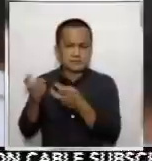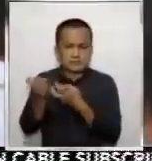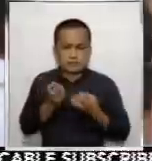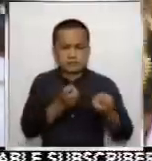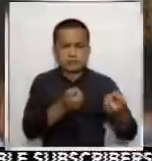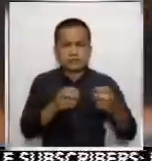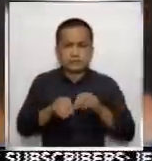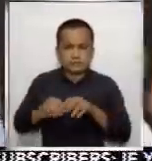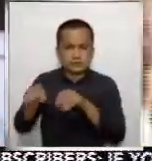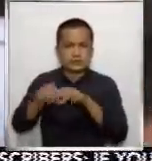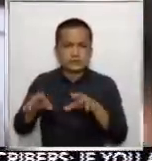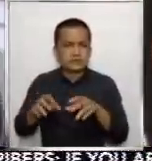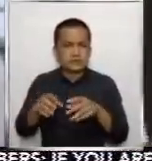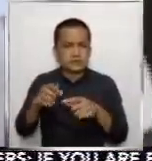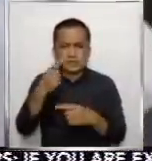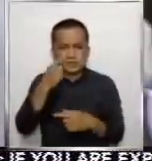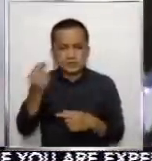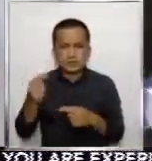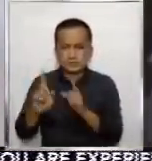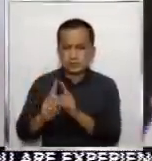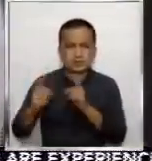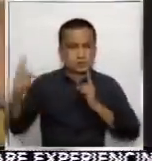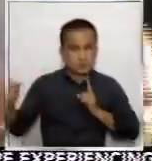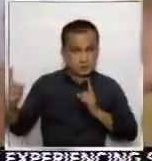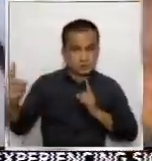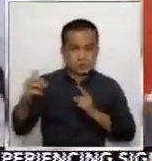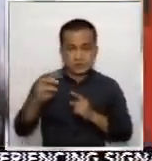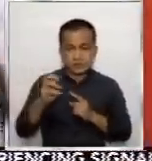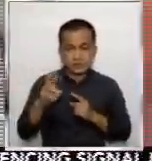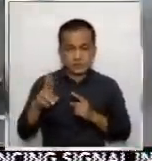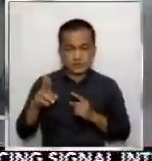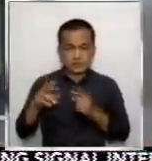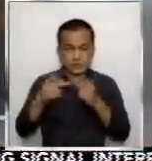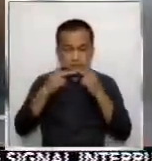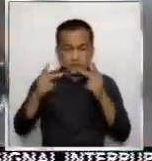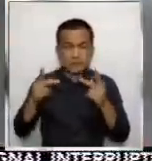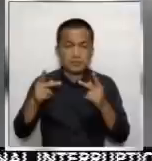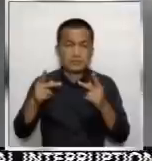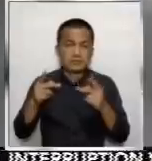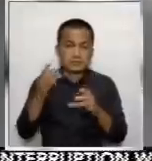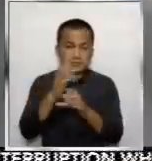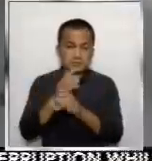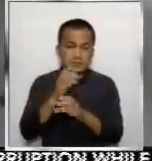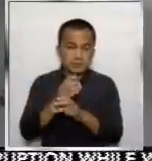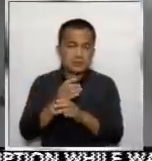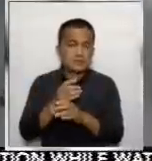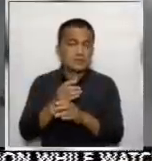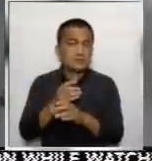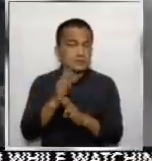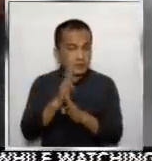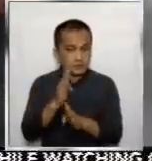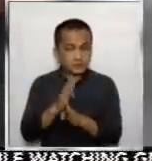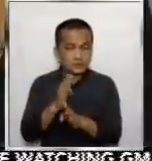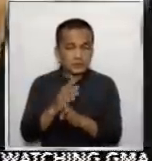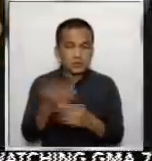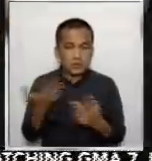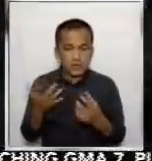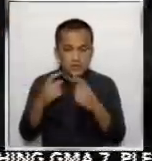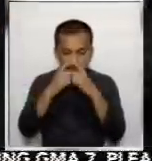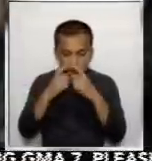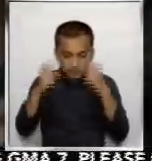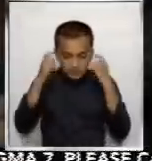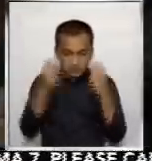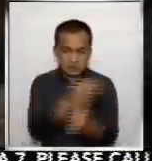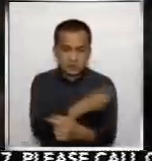imposibleng masunod ng isang metrong physical distancing gaya sa public transport, kung walang medical mask, mainam na magsuot kahit cloth